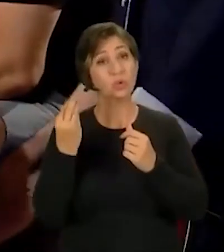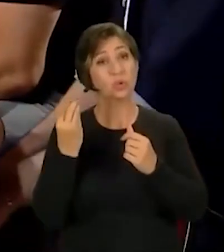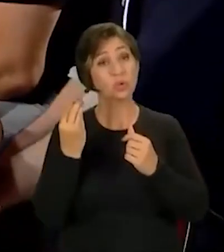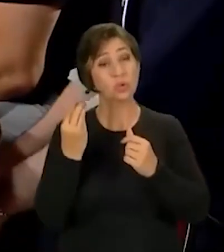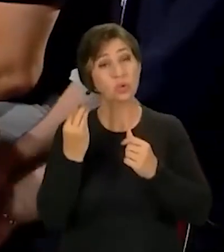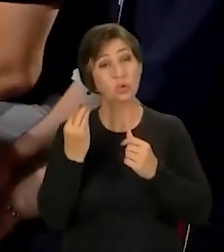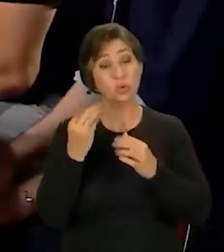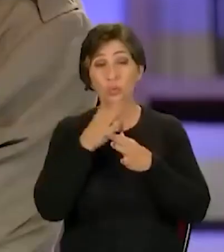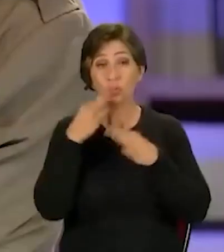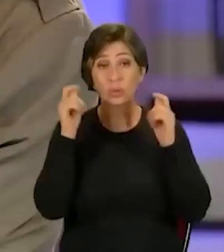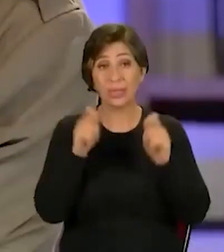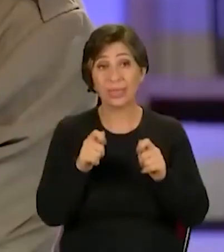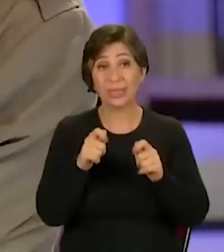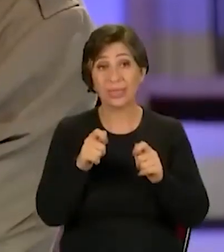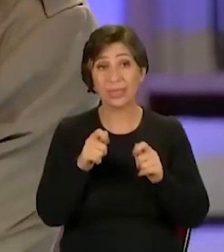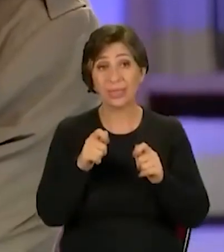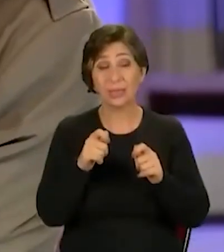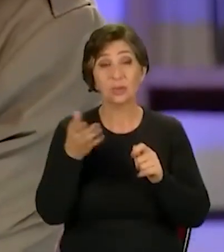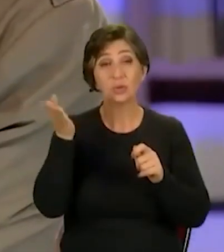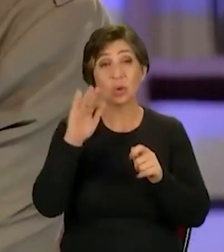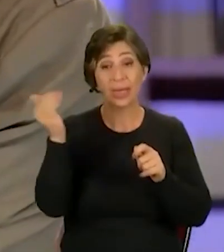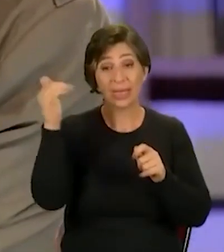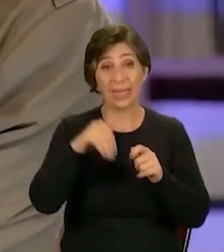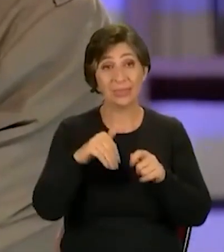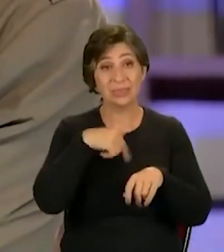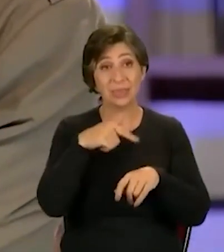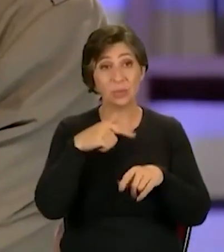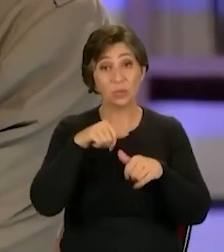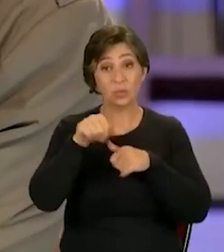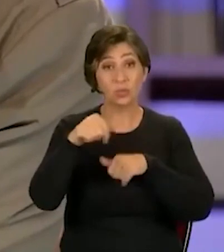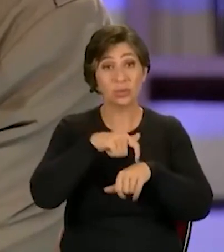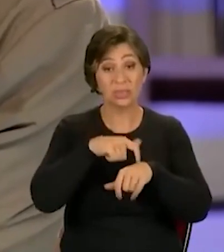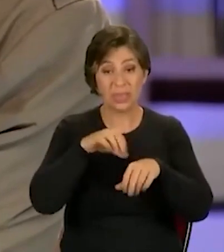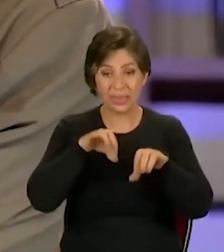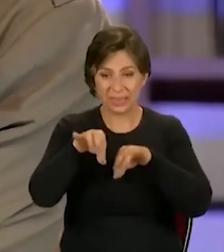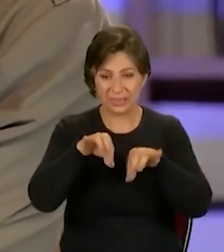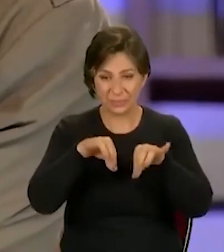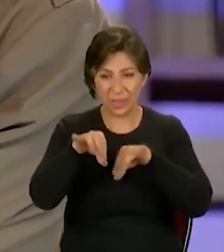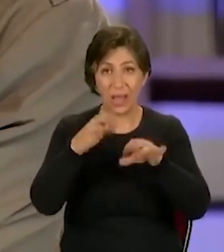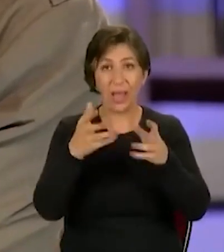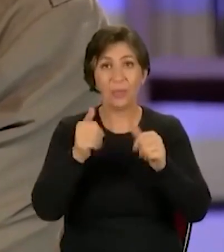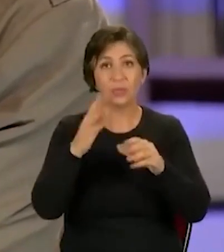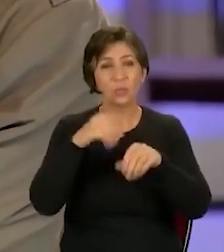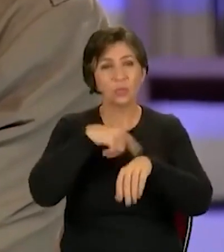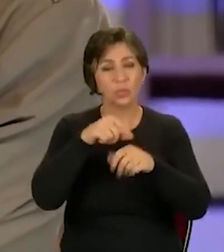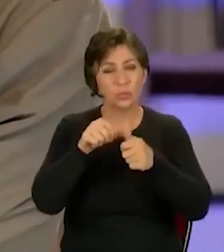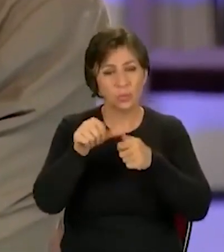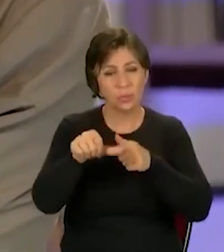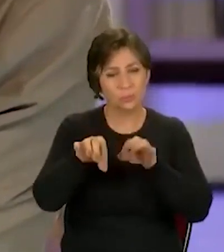çok çok mutlu etti. Sonra geldiğimiz yer, uzun süre birbirimizin taşını almadan böyle uzun bir vakit